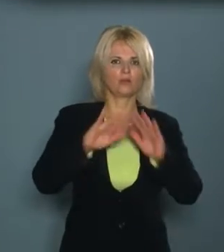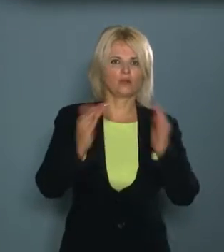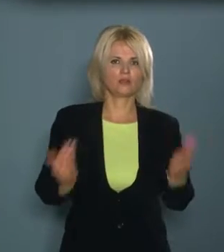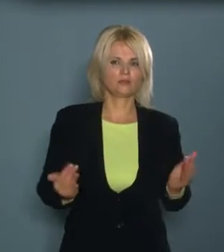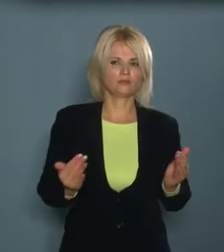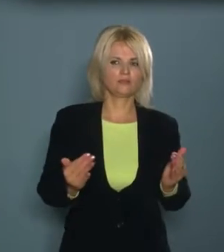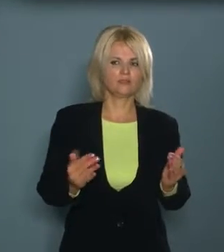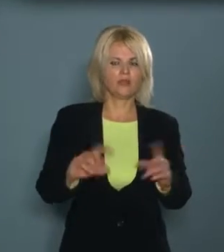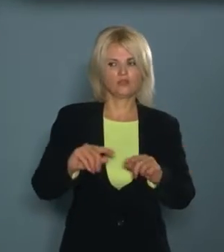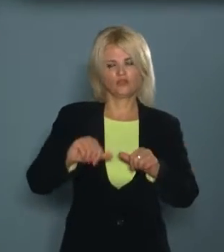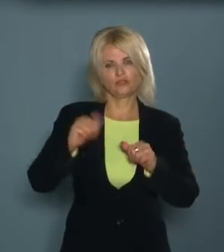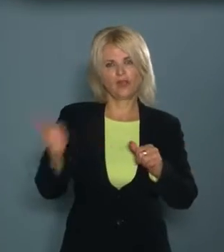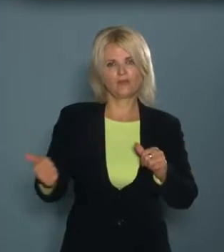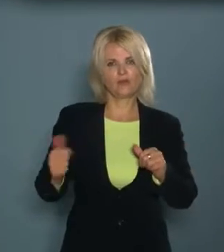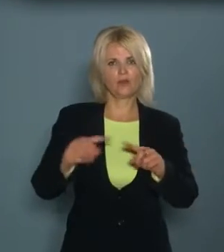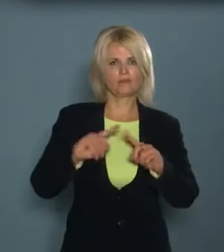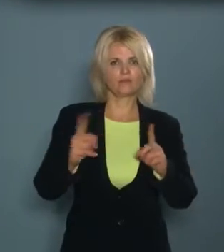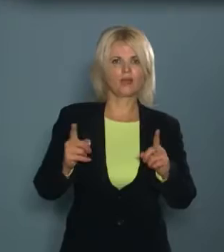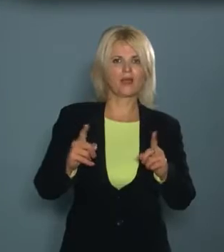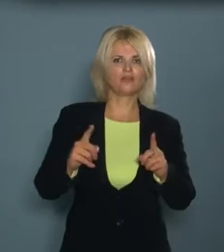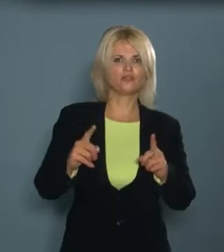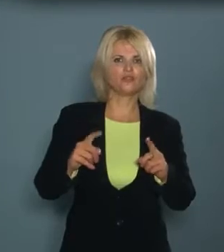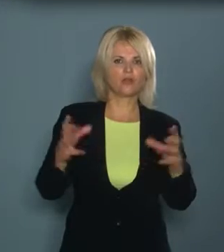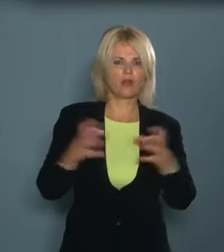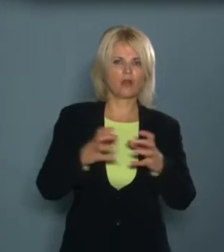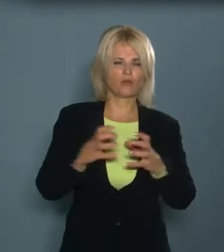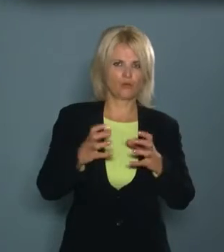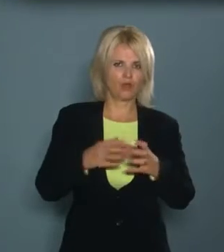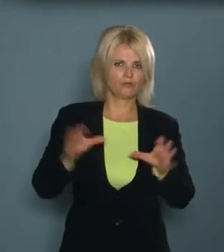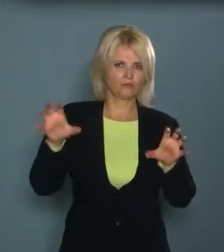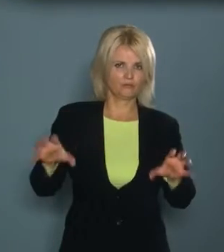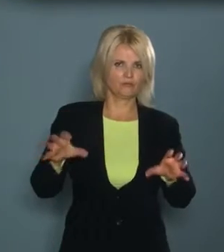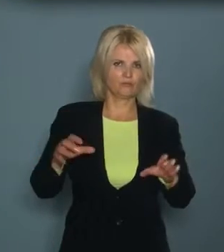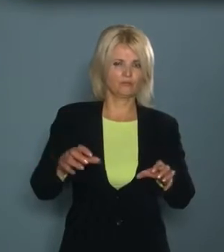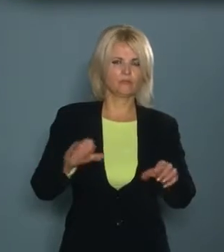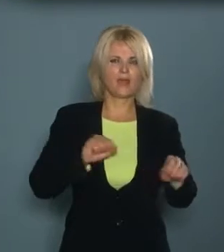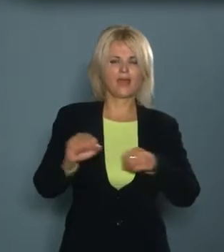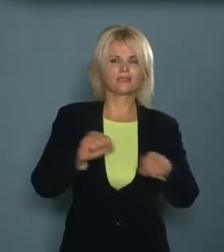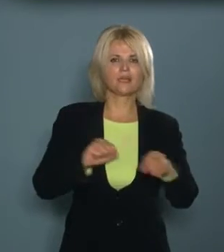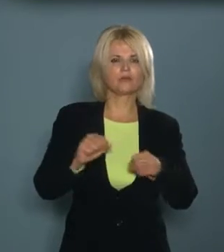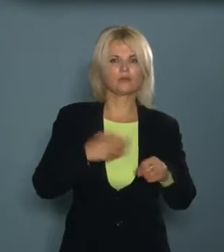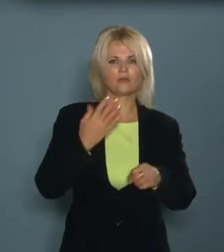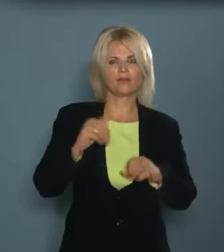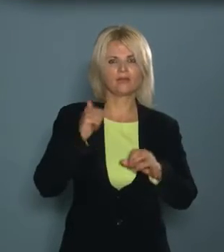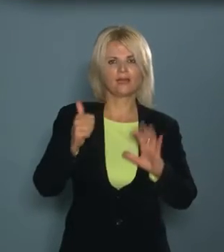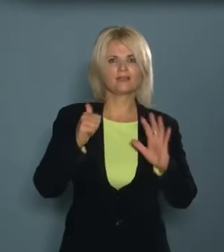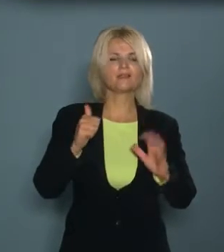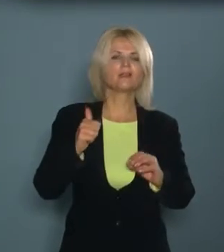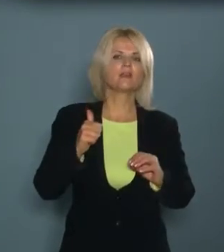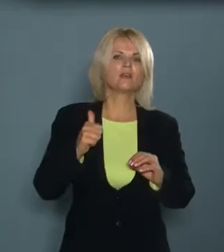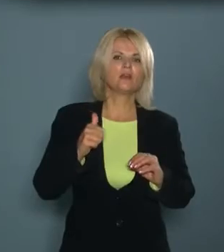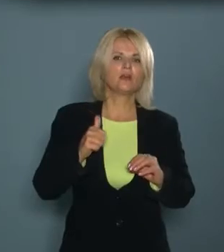kissé távolabb tőle egy másik magyarul alakulat alegységei. Az Esztergomban diszlokáló 51. Honi Légvédelmi